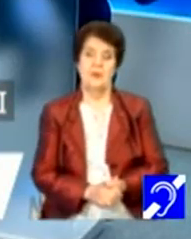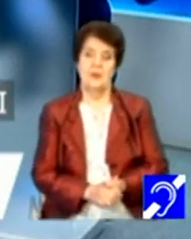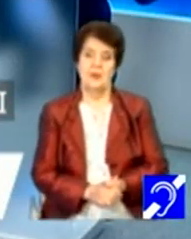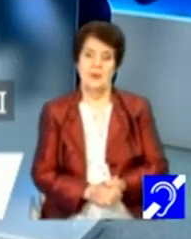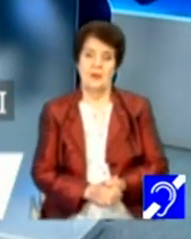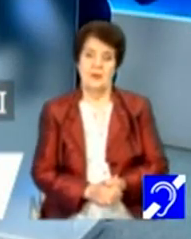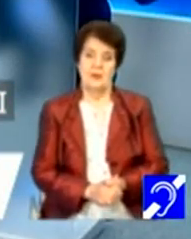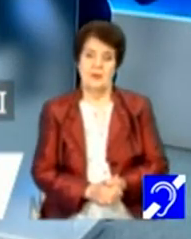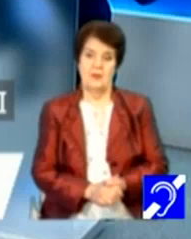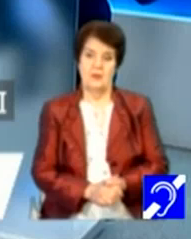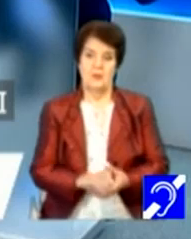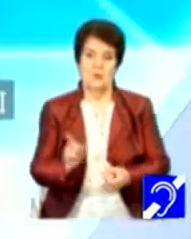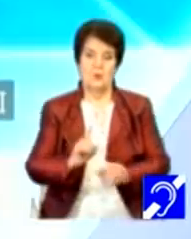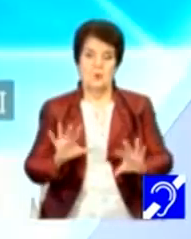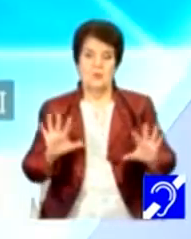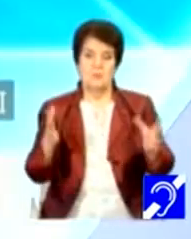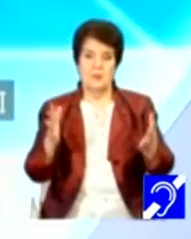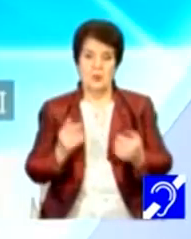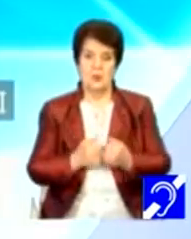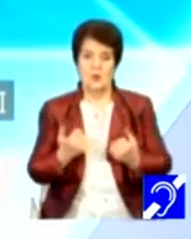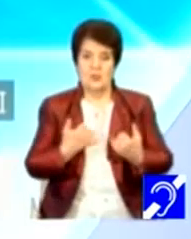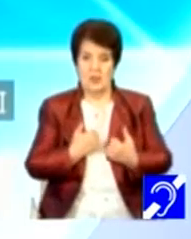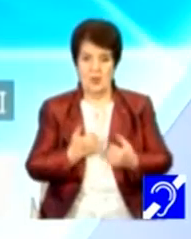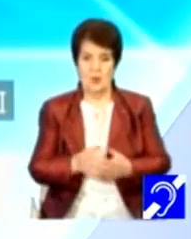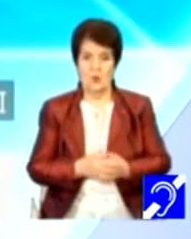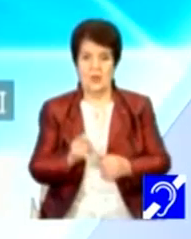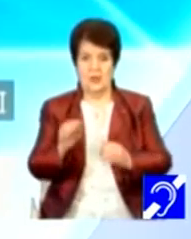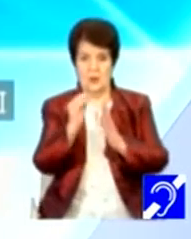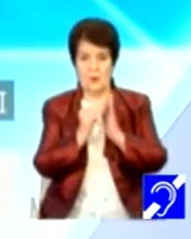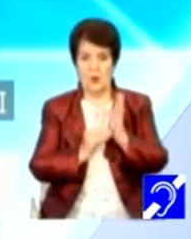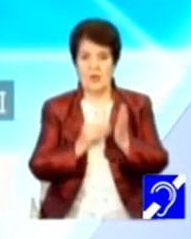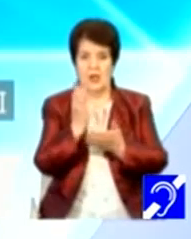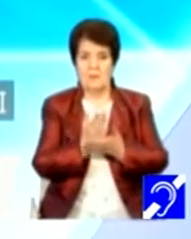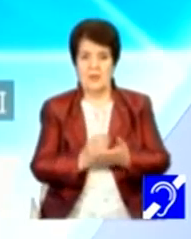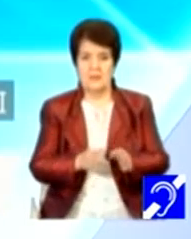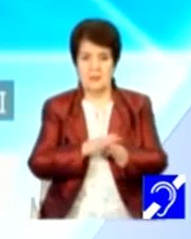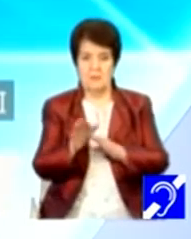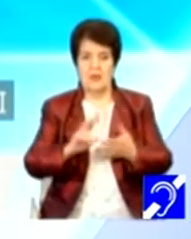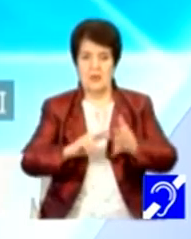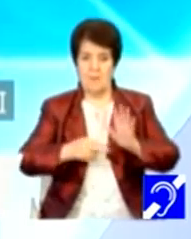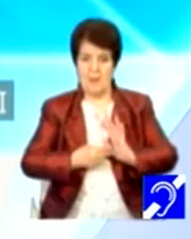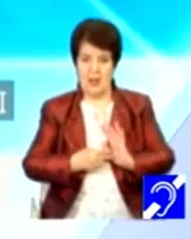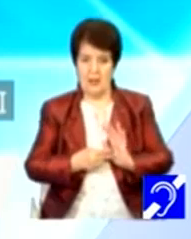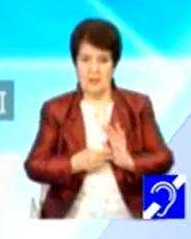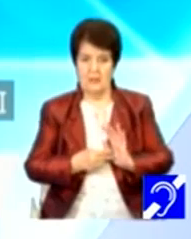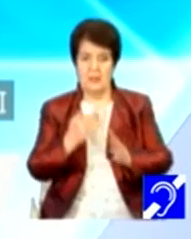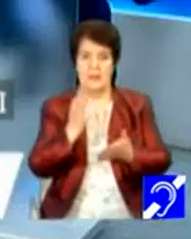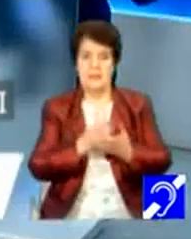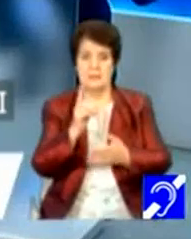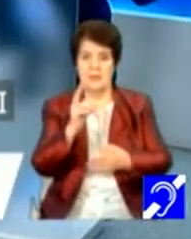Da, nu întâmplător cred că și la noi în program este în prim plan aceasta este